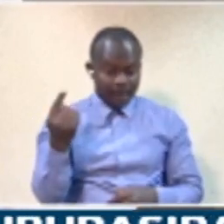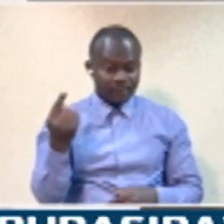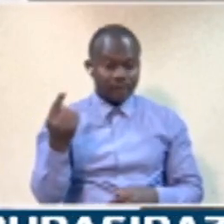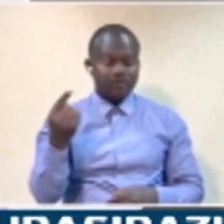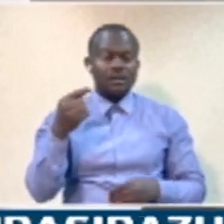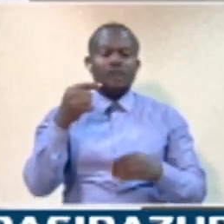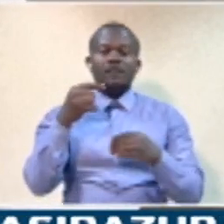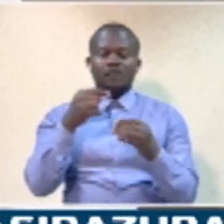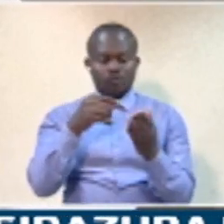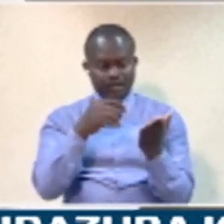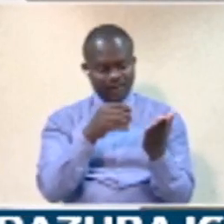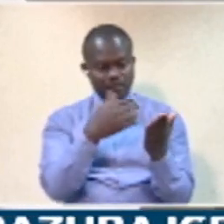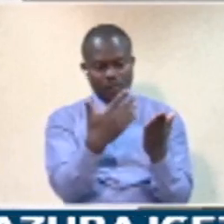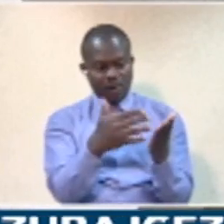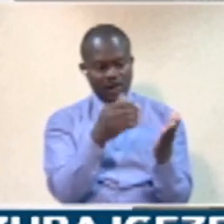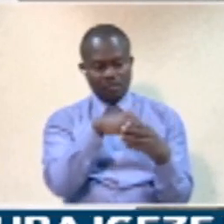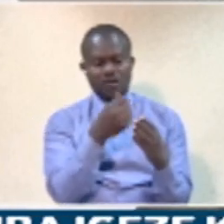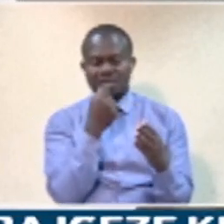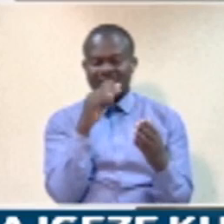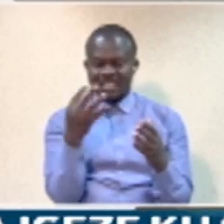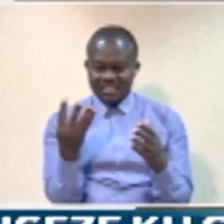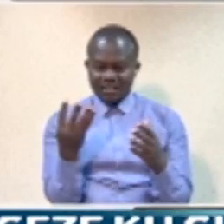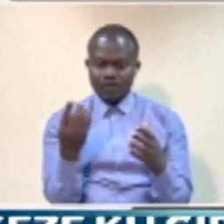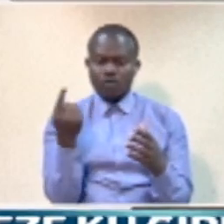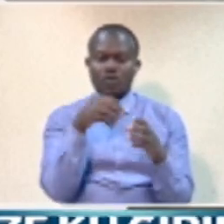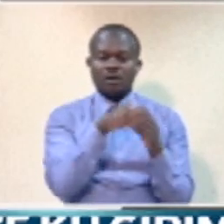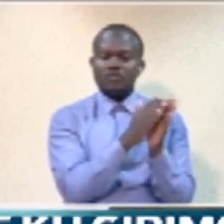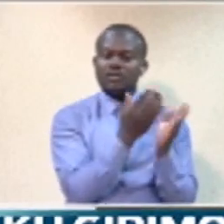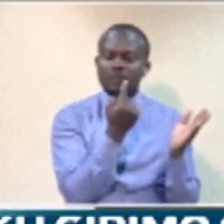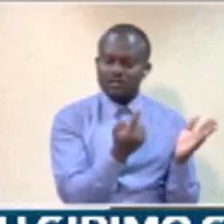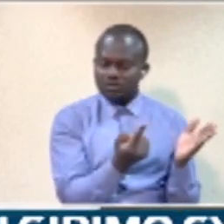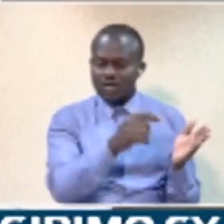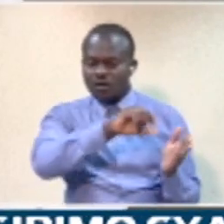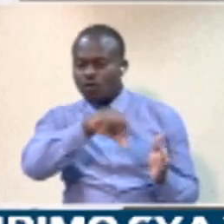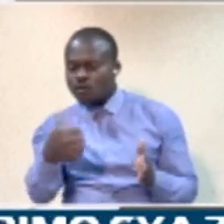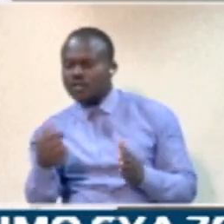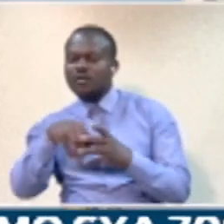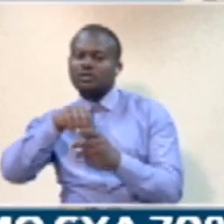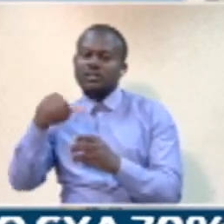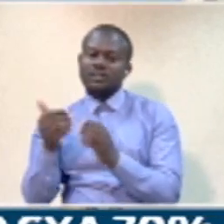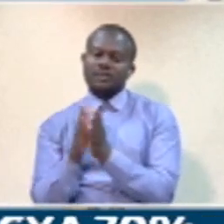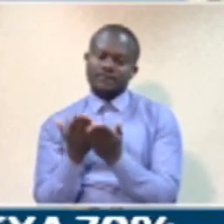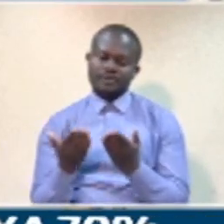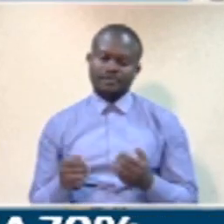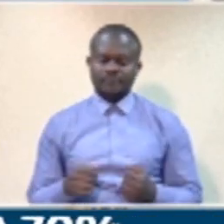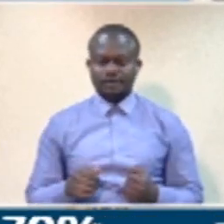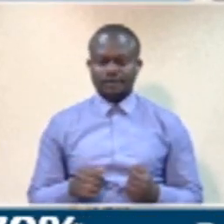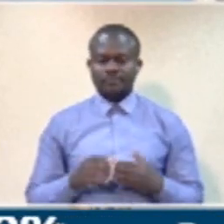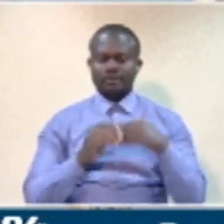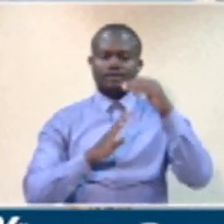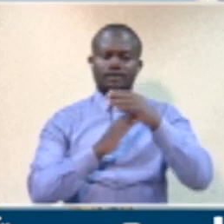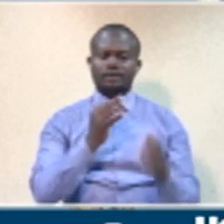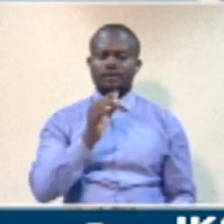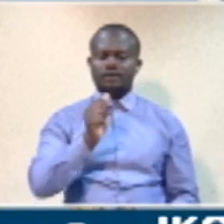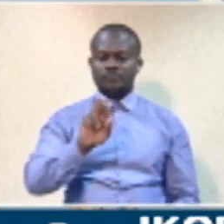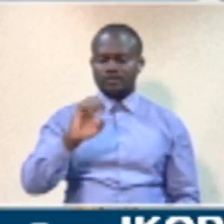kuri ordonansi hariho imiti ine umwe ugasanga uri mu gitabo kimwe uwundi ugasanga uri mu gitabo kimwe umuyobozi mukuru w'ikigega gishinzwe